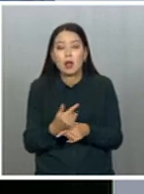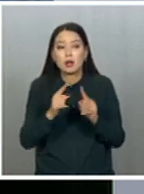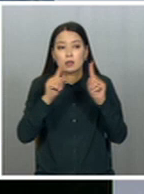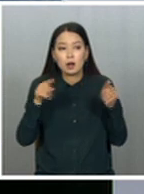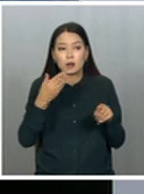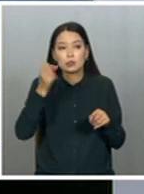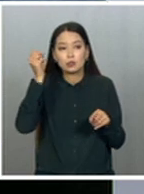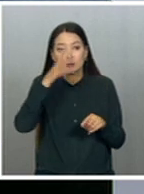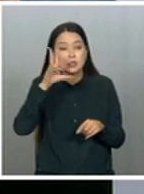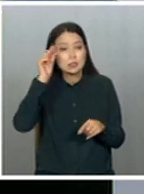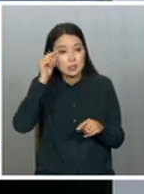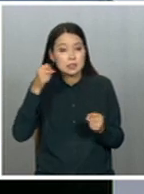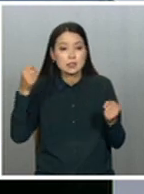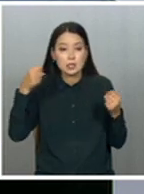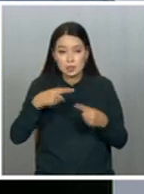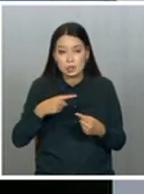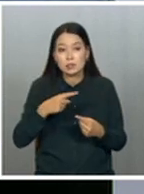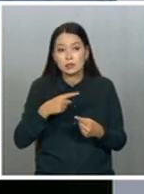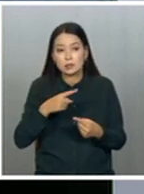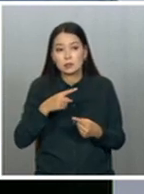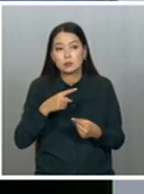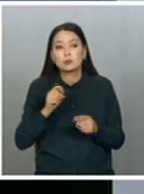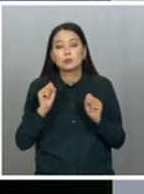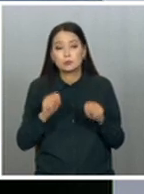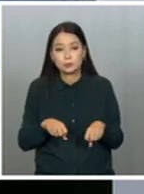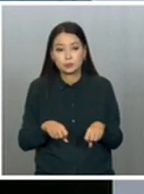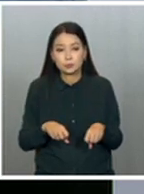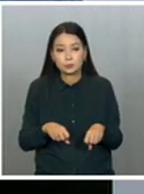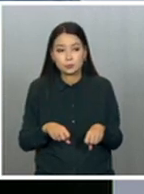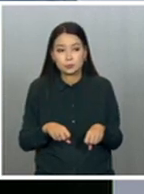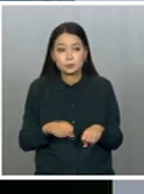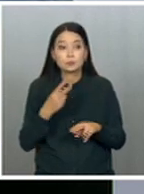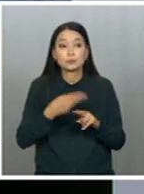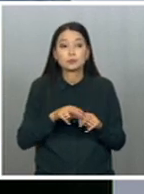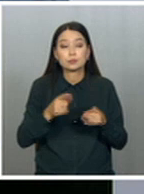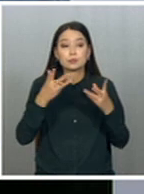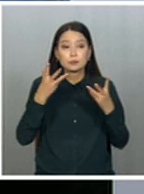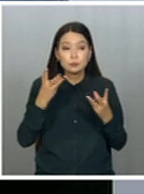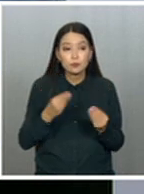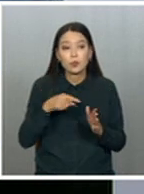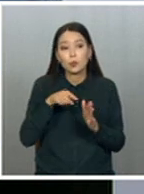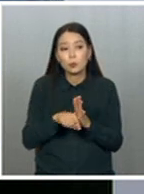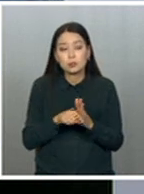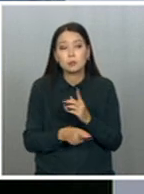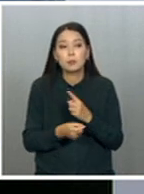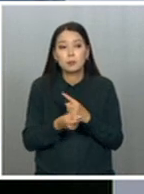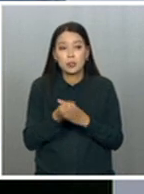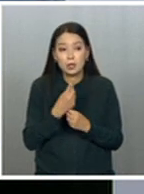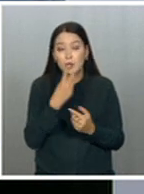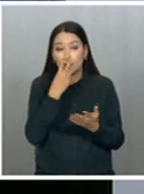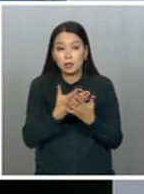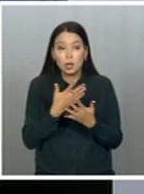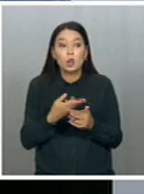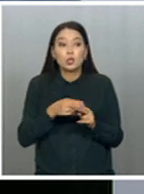күн санымен сәйкестендіріліп алу керек. Осы кезде ойық ішінде пайда болған көрініс сол